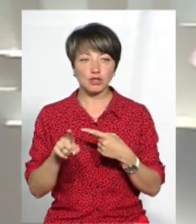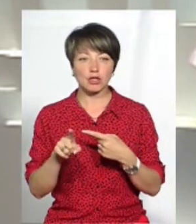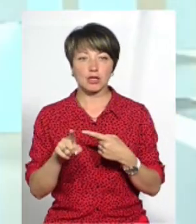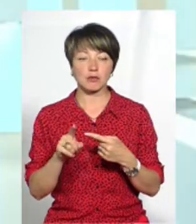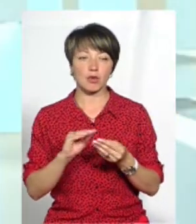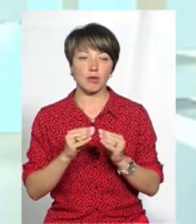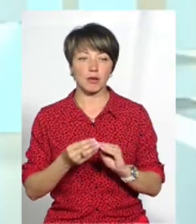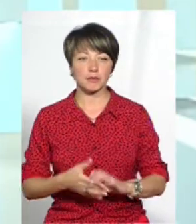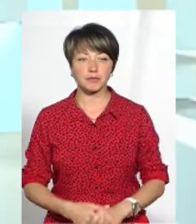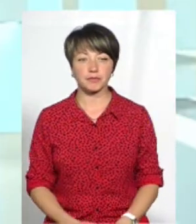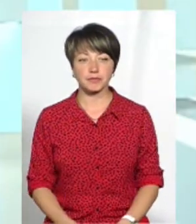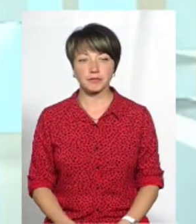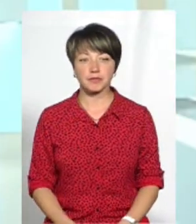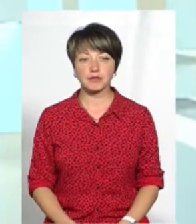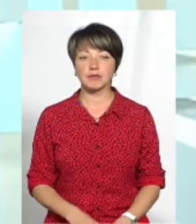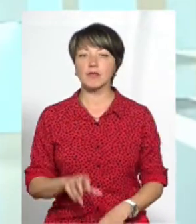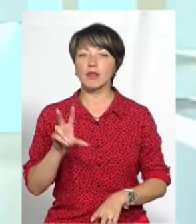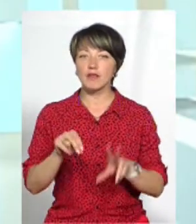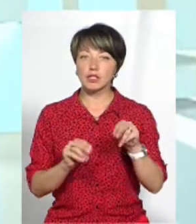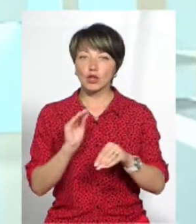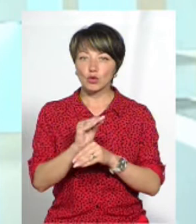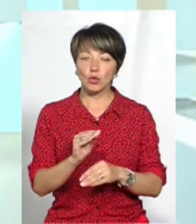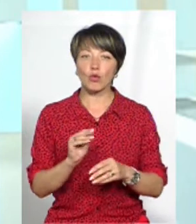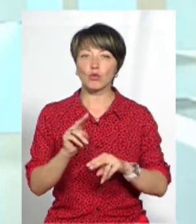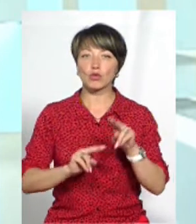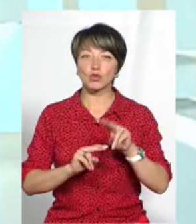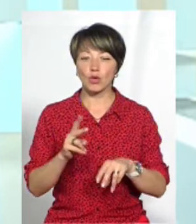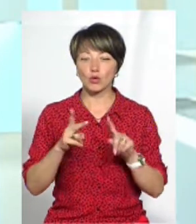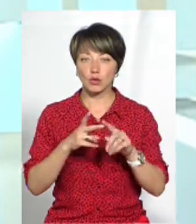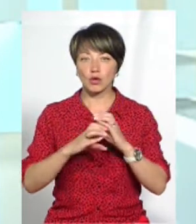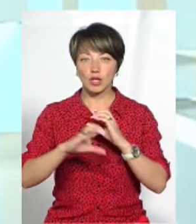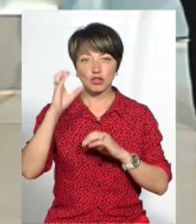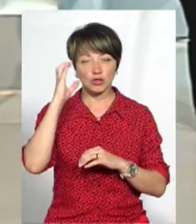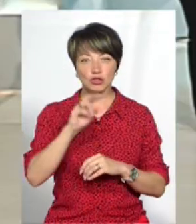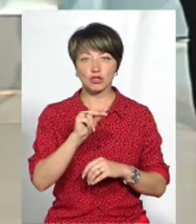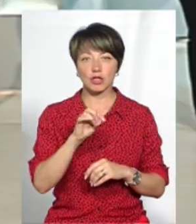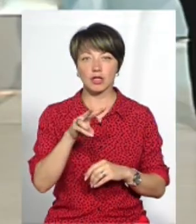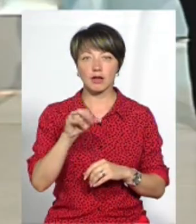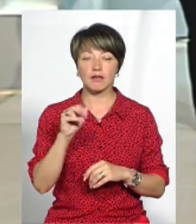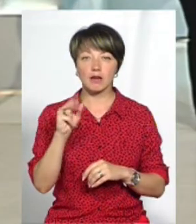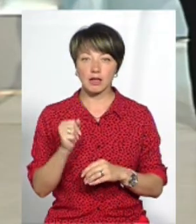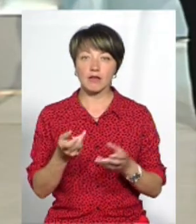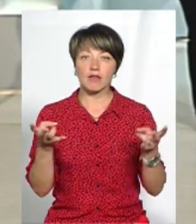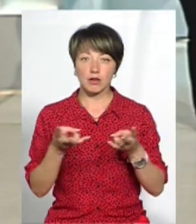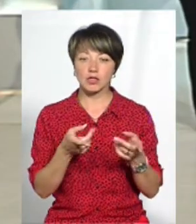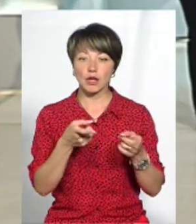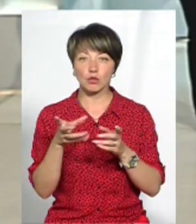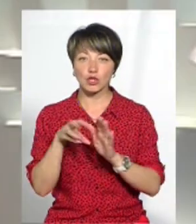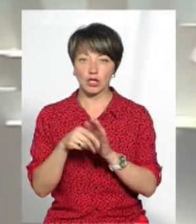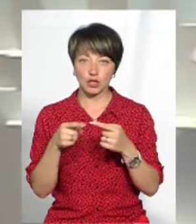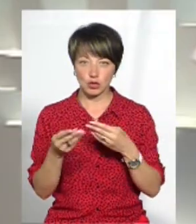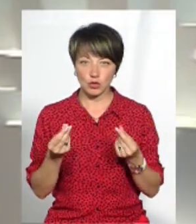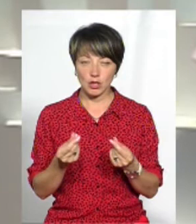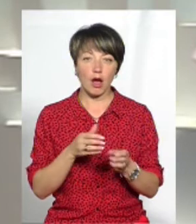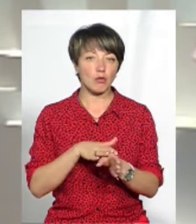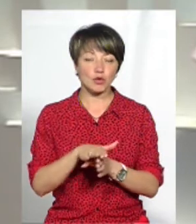комунальних проблем. Тобто вважаєте, що для добудови другої нитки Чернелівського водогону варто залучати ще інші кошти, окрім міського?